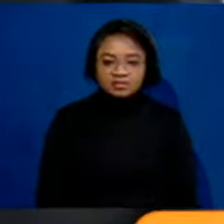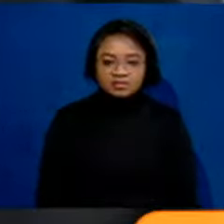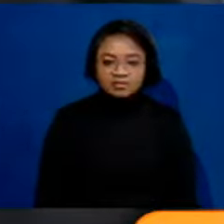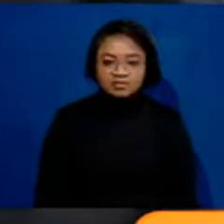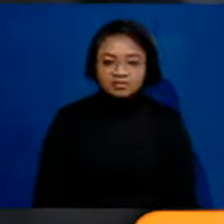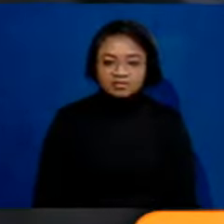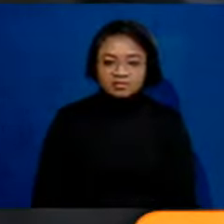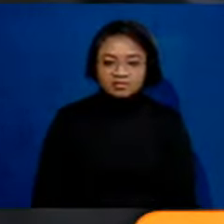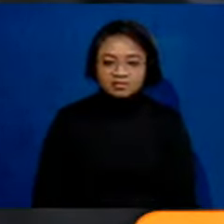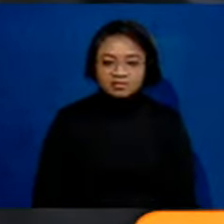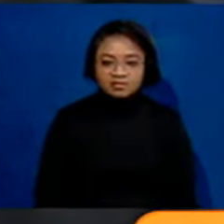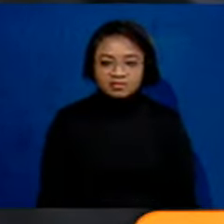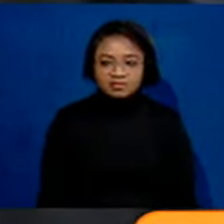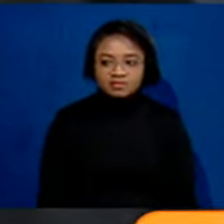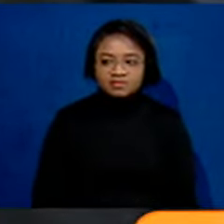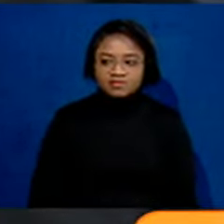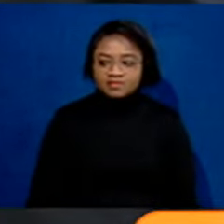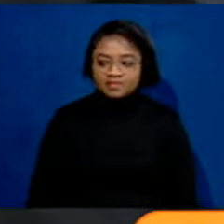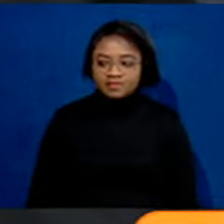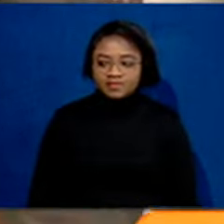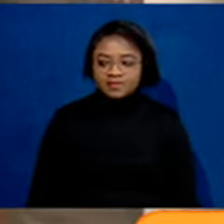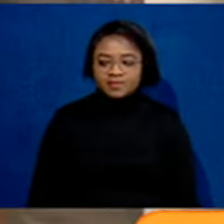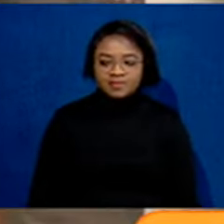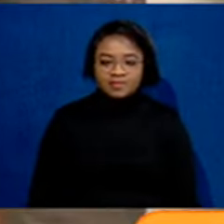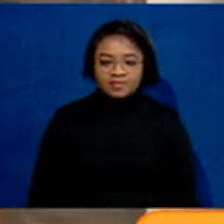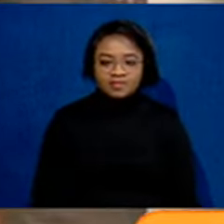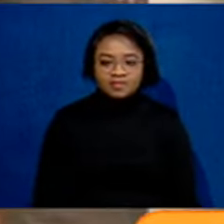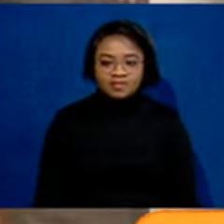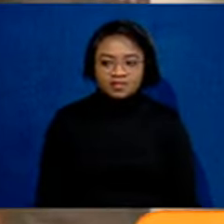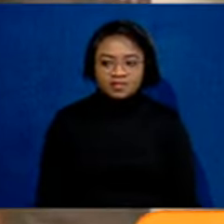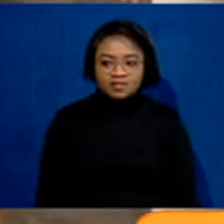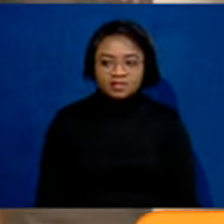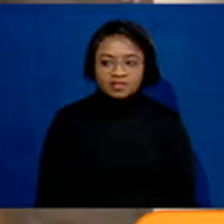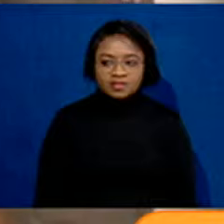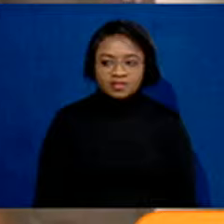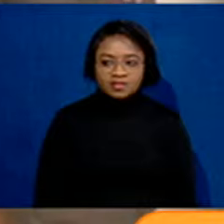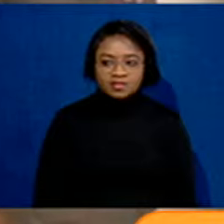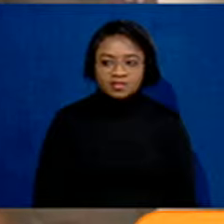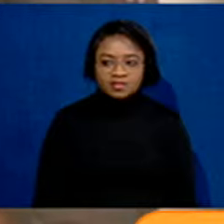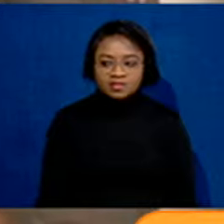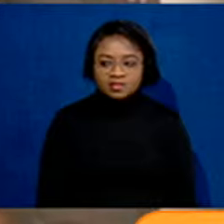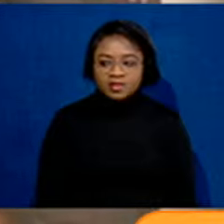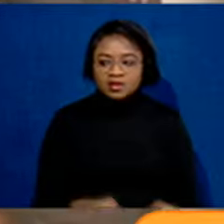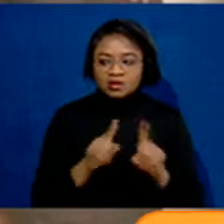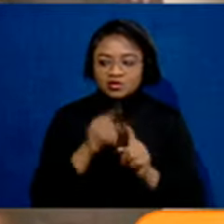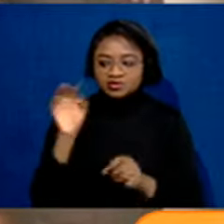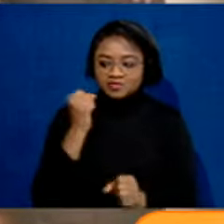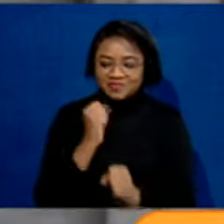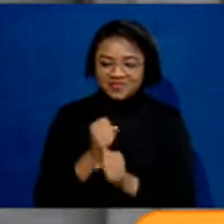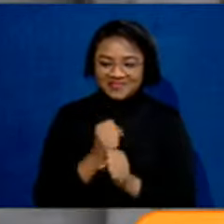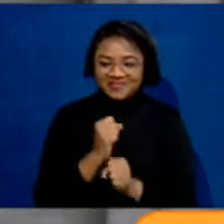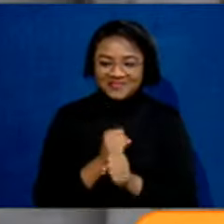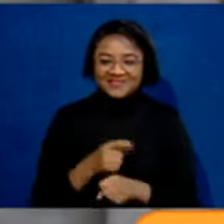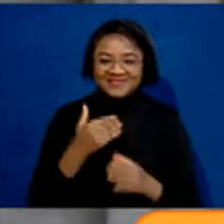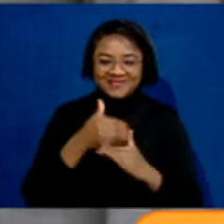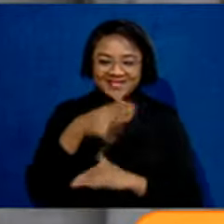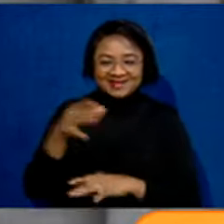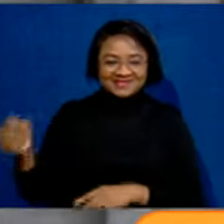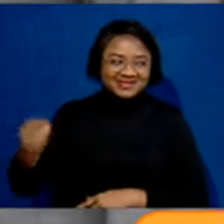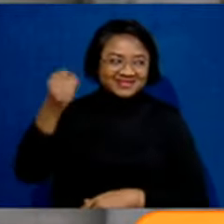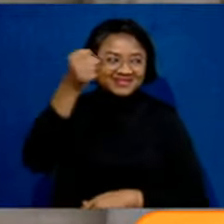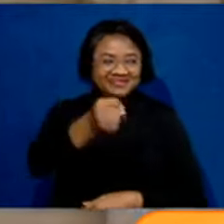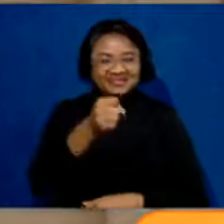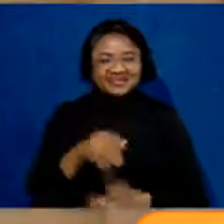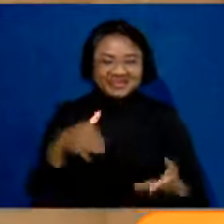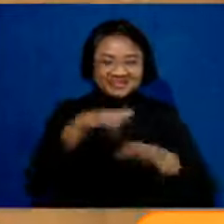kwa muhula mmoja, kando na kuwa msaidizi wa rais mstaafu Uhuru Kenyatta na DO, kabla kufanikiwa kuteuliwa kuwa mgombea